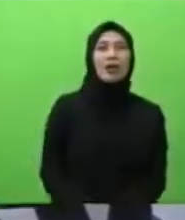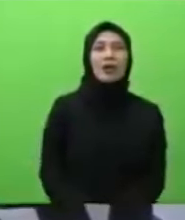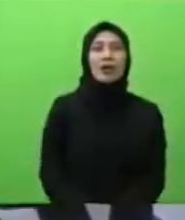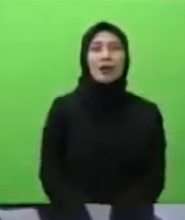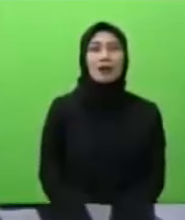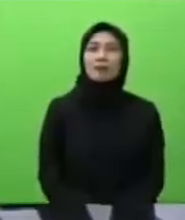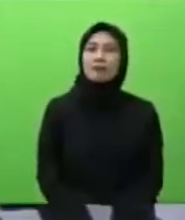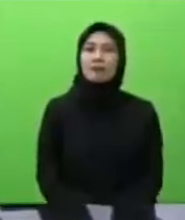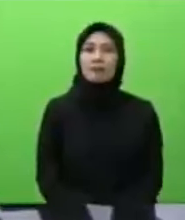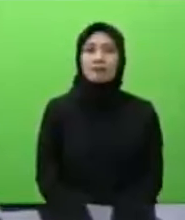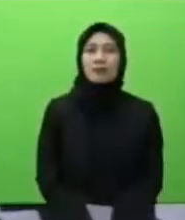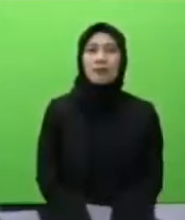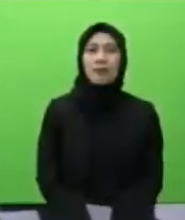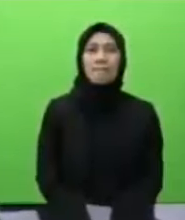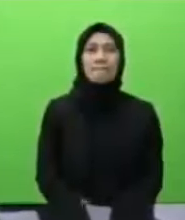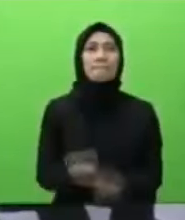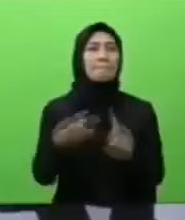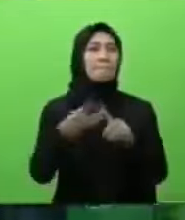sebentar lagi KTT